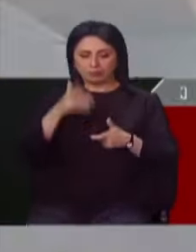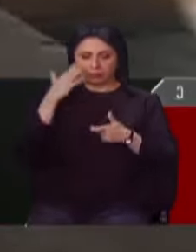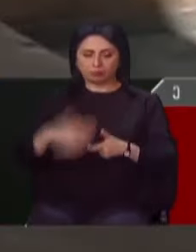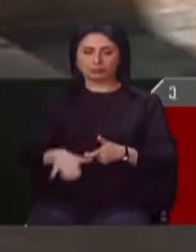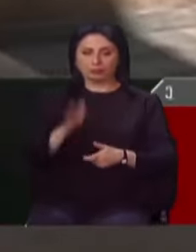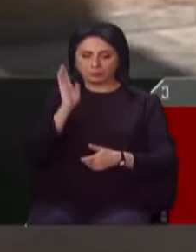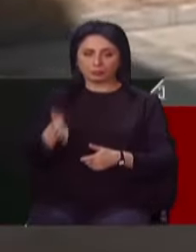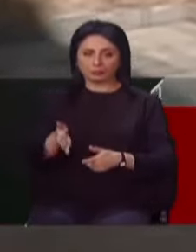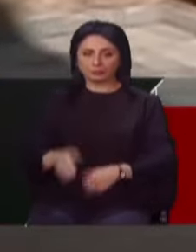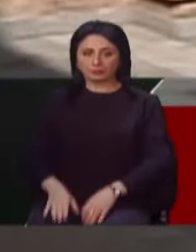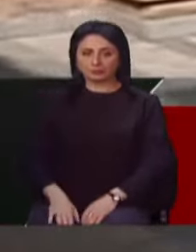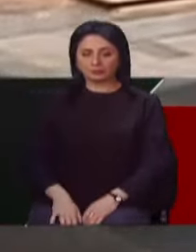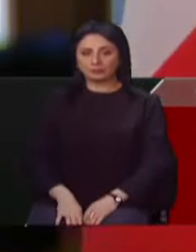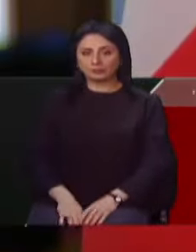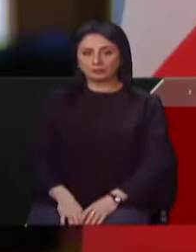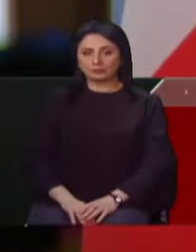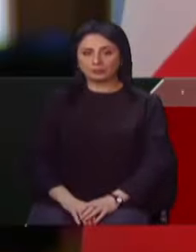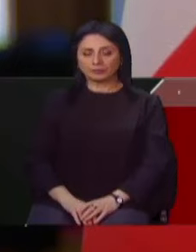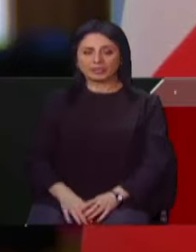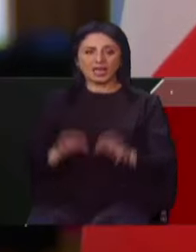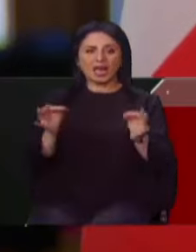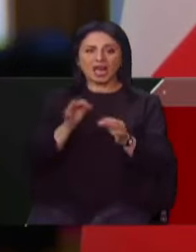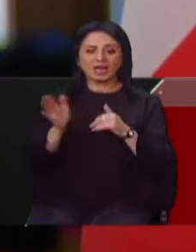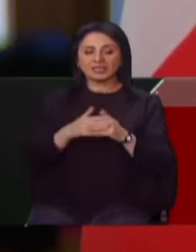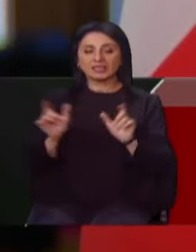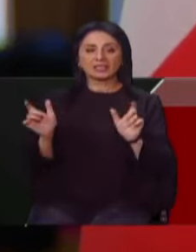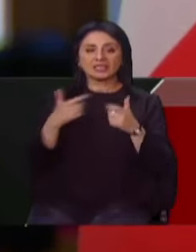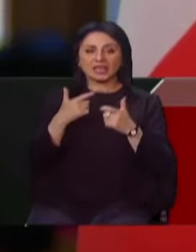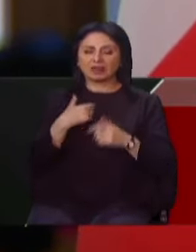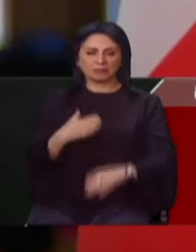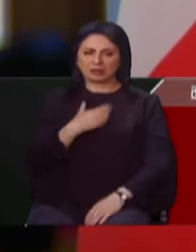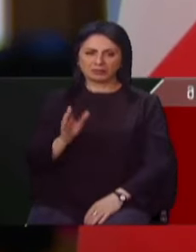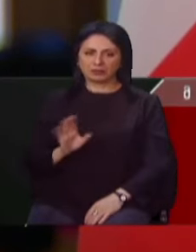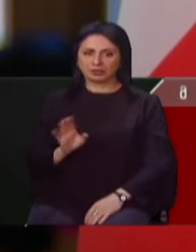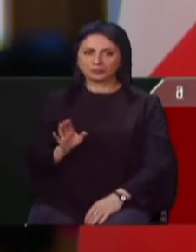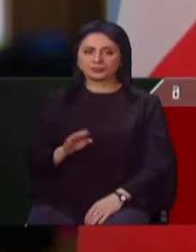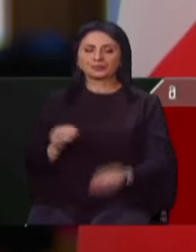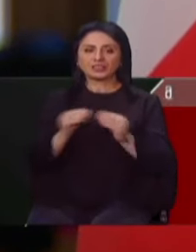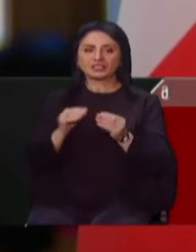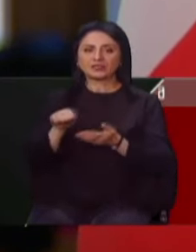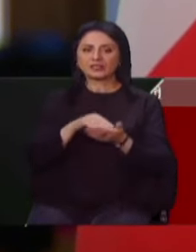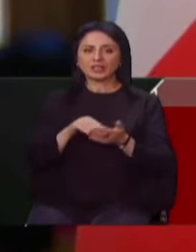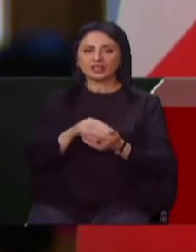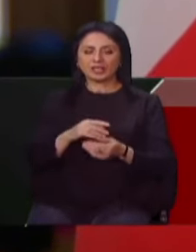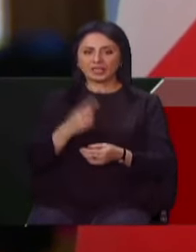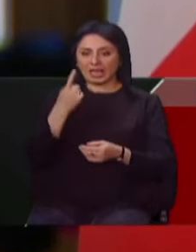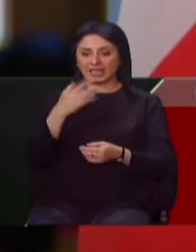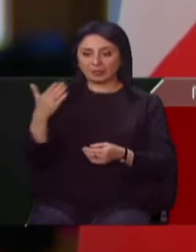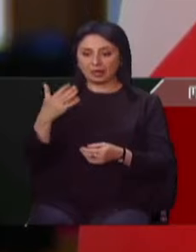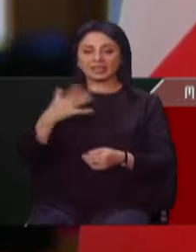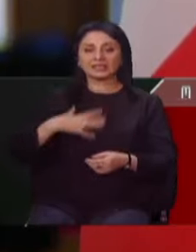უკვე მიღებულ ვერდიქტს შეაცვლევინებს. არანერი სანქციის არ გვეშინია, ისე ვიმეორებ. ერთ მხარეს